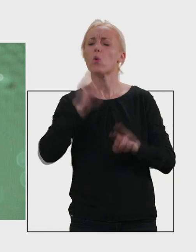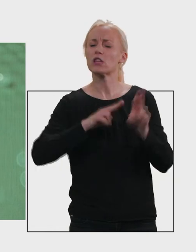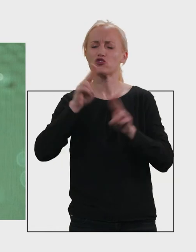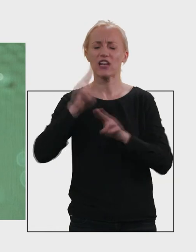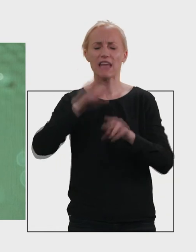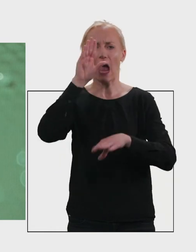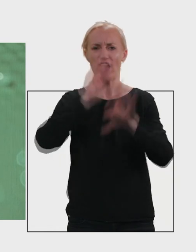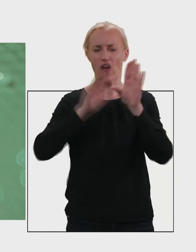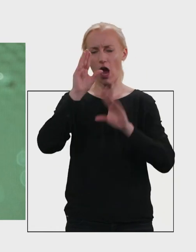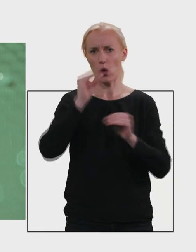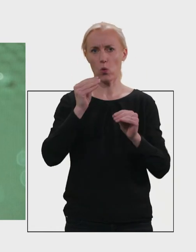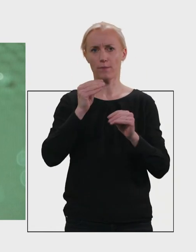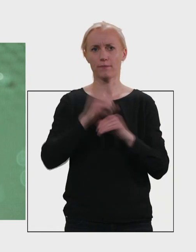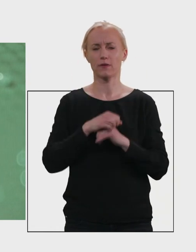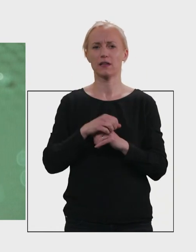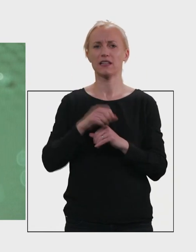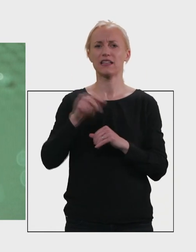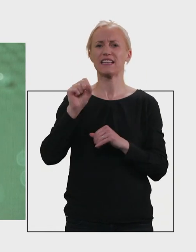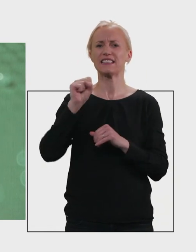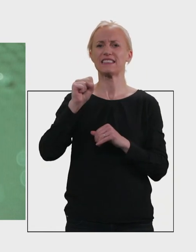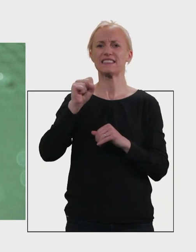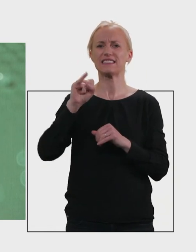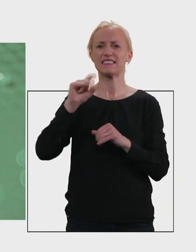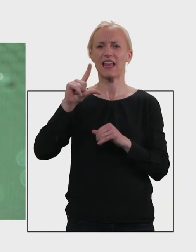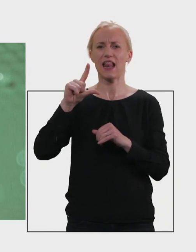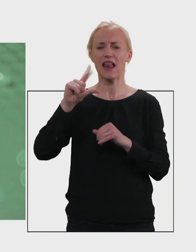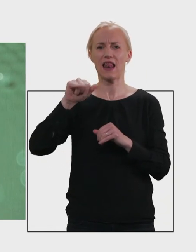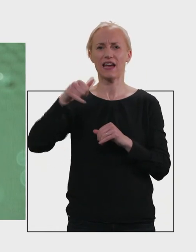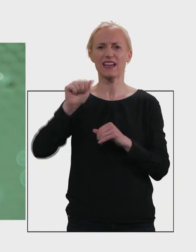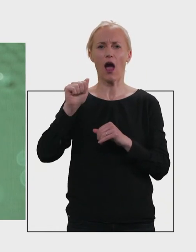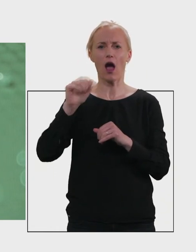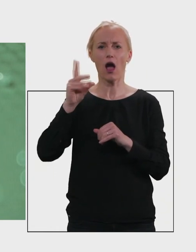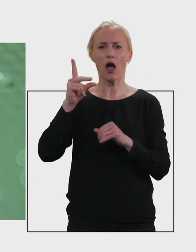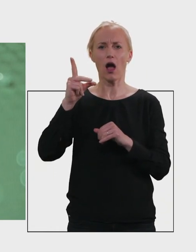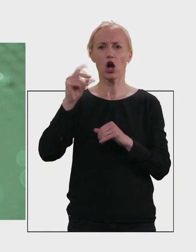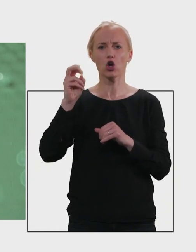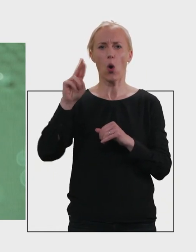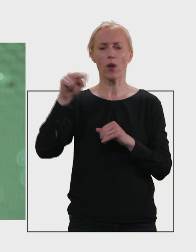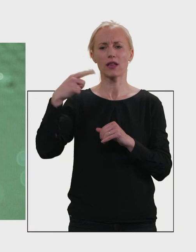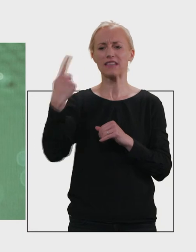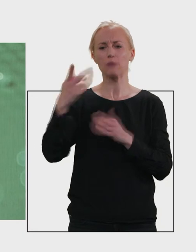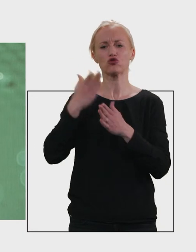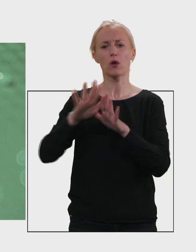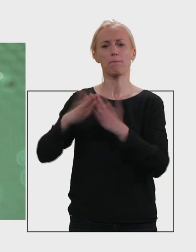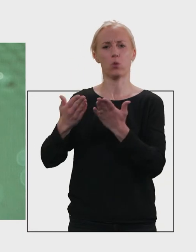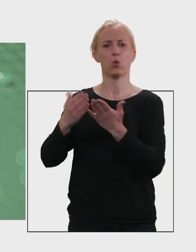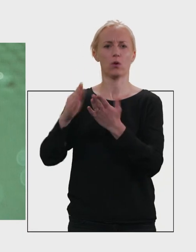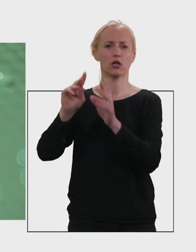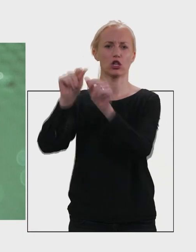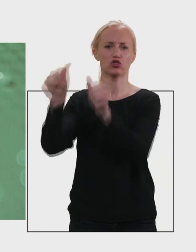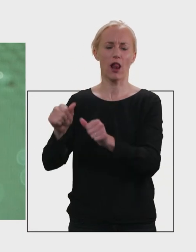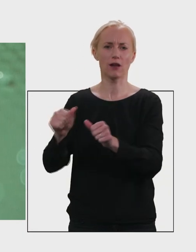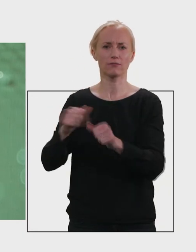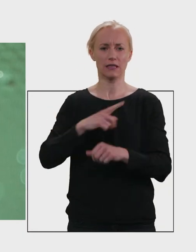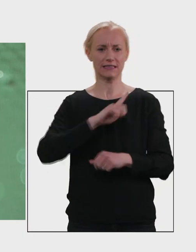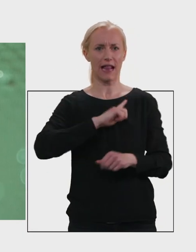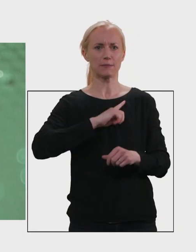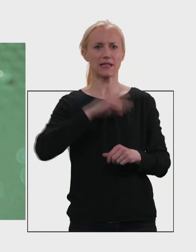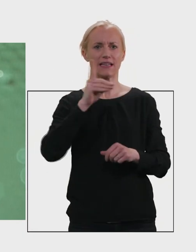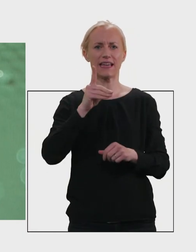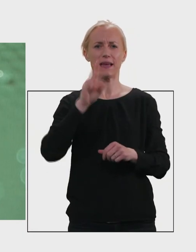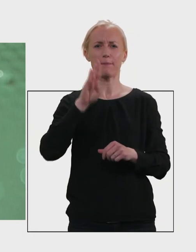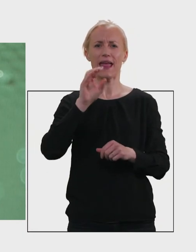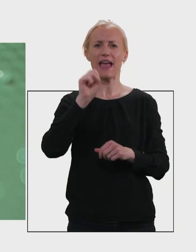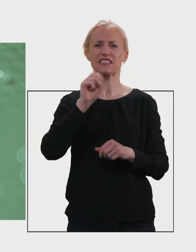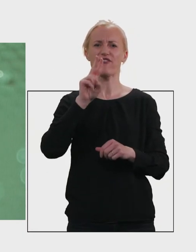mhm, Buchprojekten. Silja zum Beispiel, Silja Korn, hat selbst schon ein Buch gestaltet. Okay, ich habe jetzt über längere Zeit auch beim DBSV, also